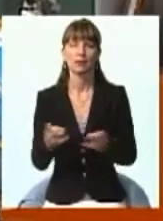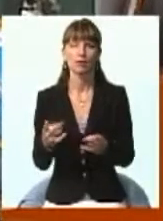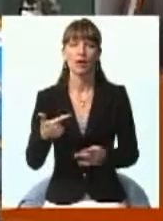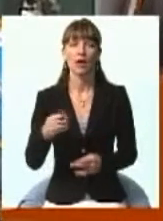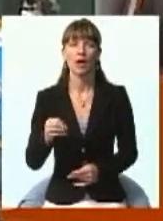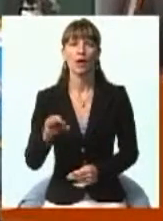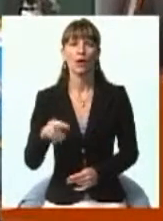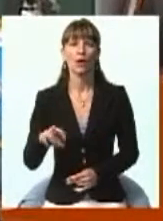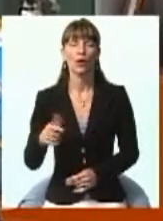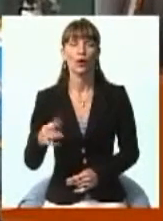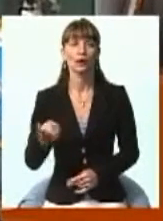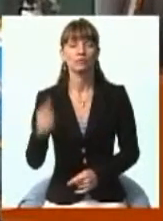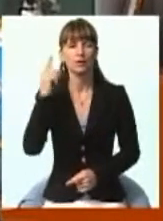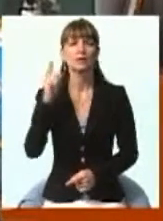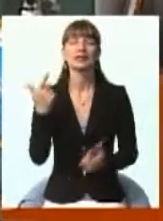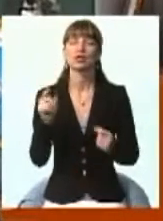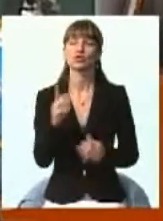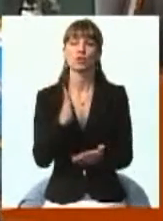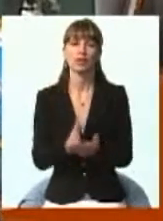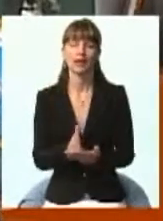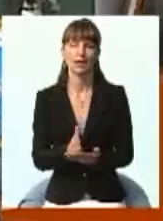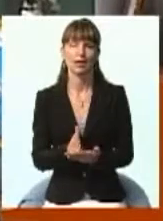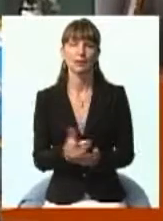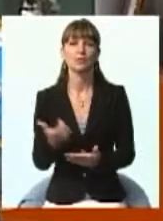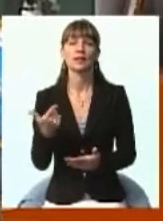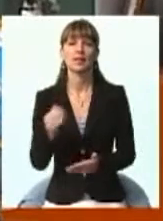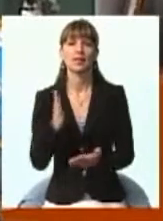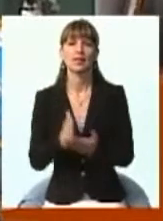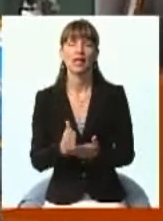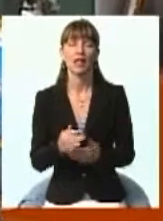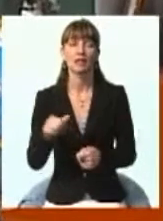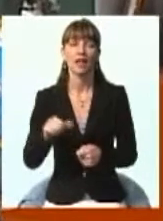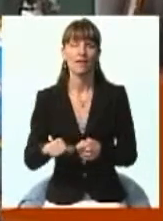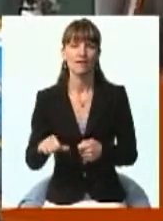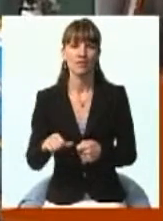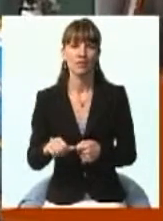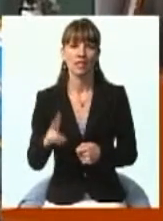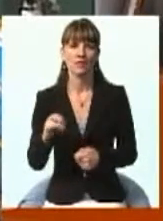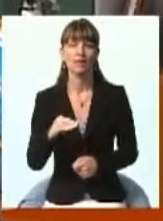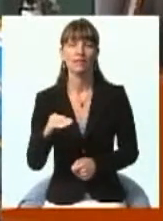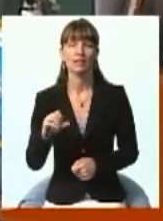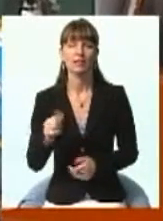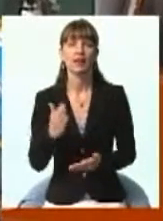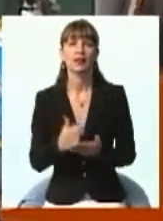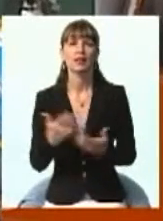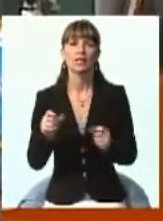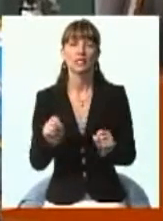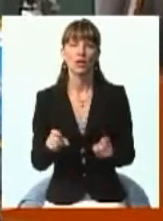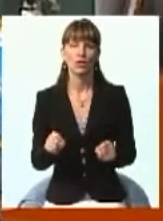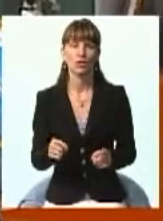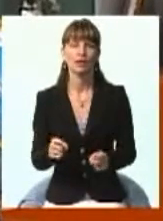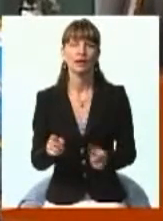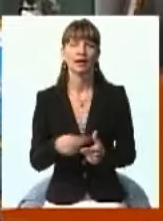ми знали, де що знаходиться, де знаходиться нафта, де знаходиться золото, де знаходяться